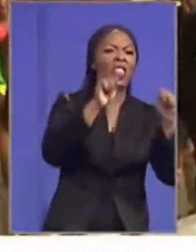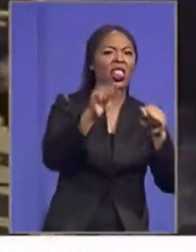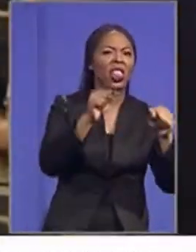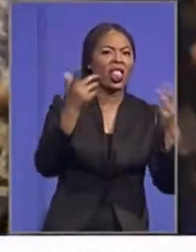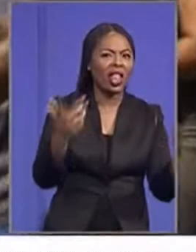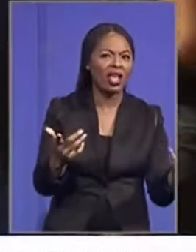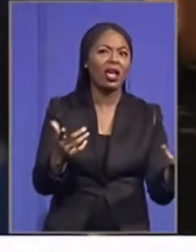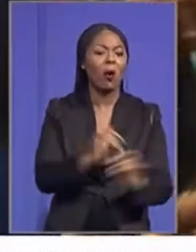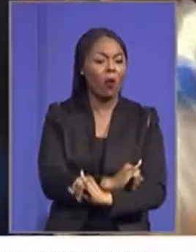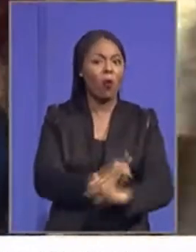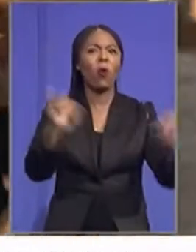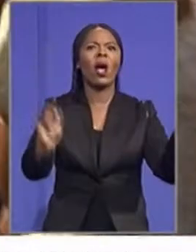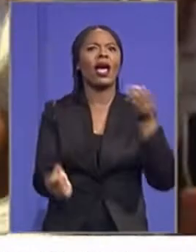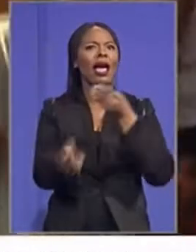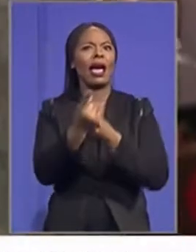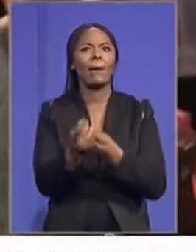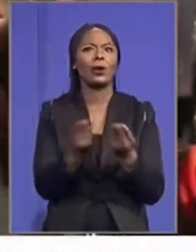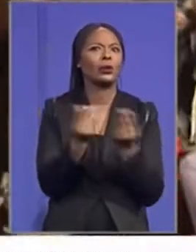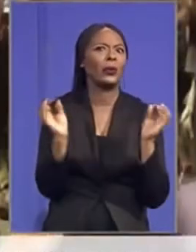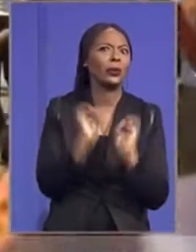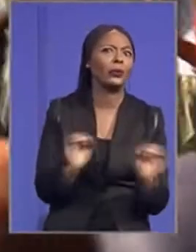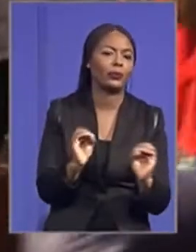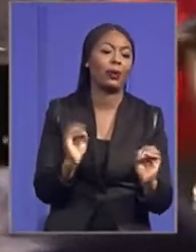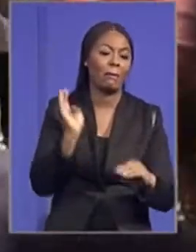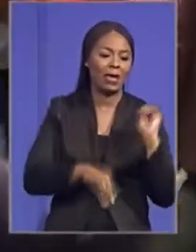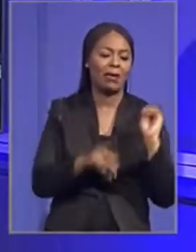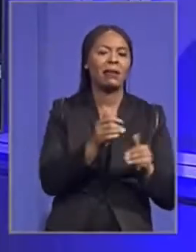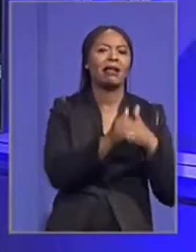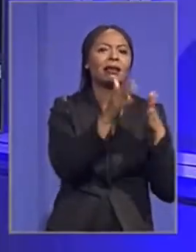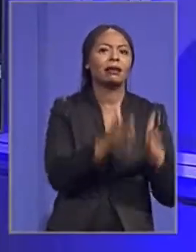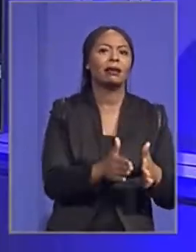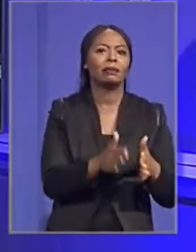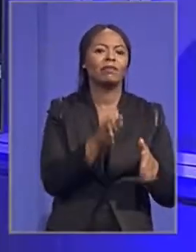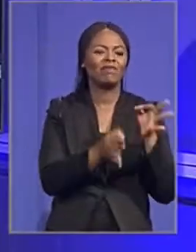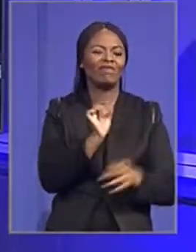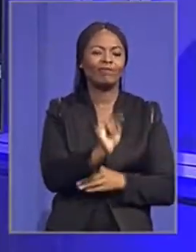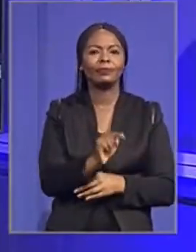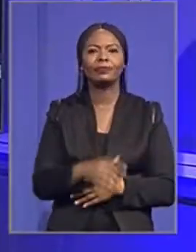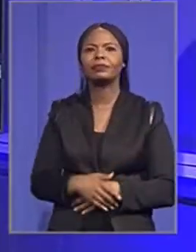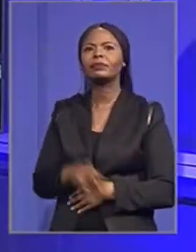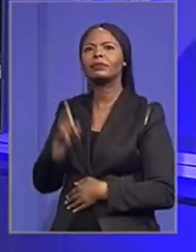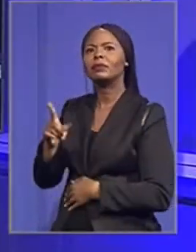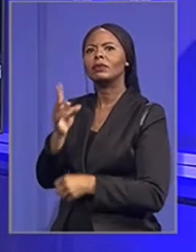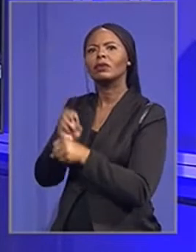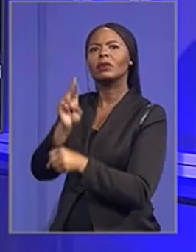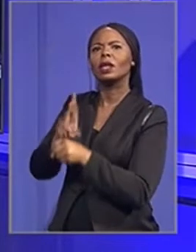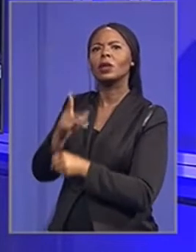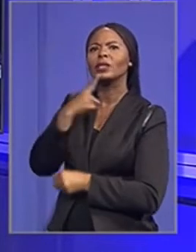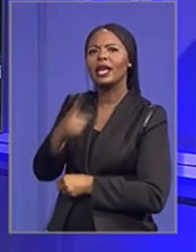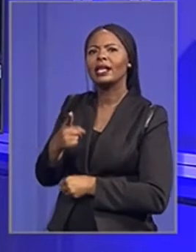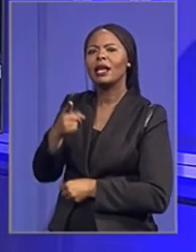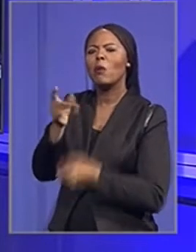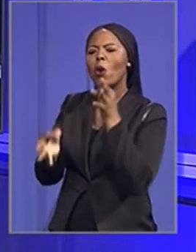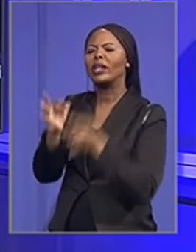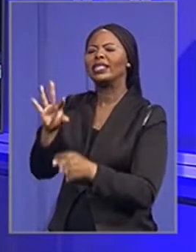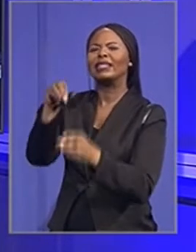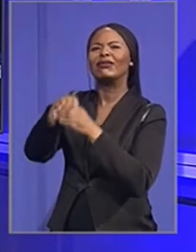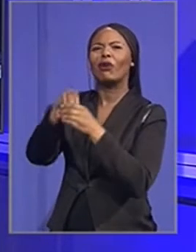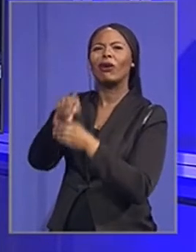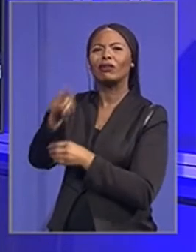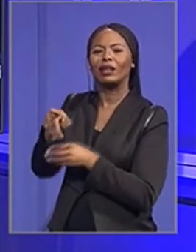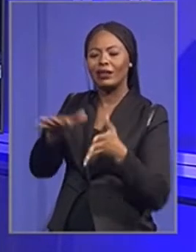parafeno hore bothata bo tswelle pele. Fela ngaka o bua ka bothata ba dipolotiki ka hara naha